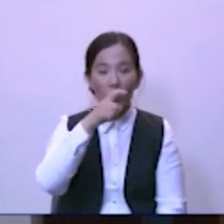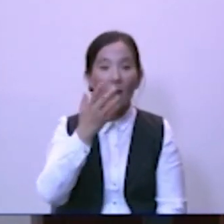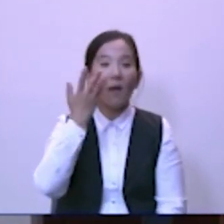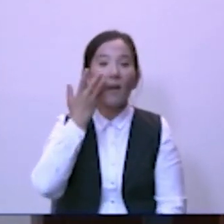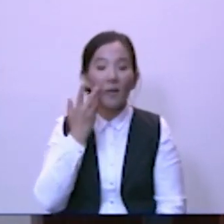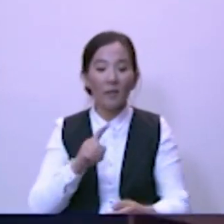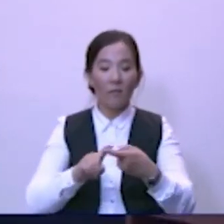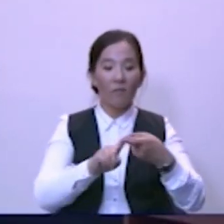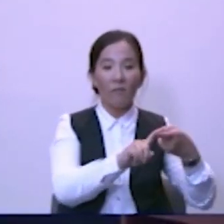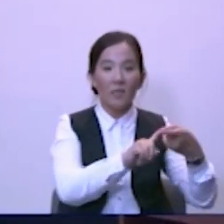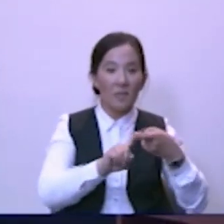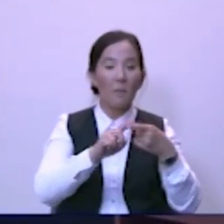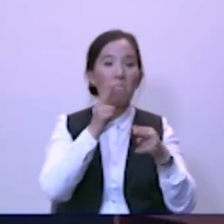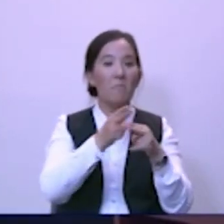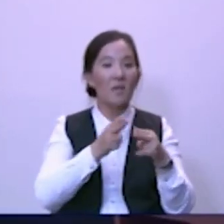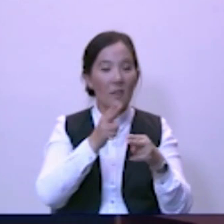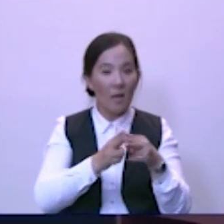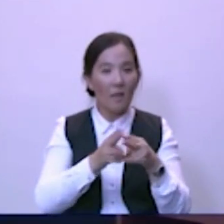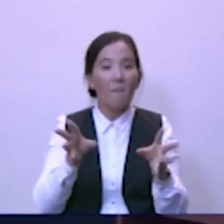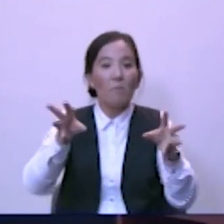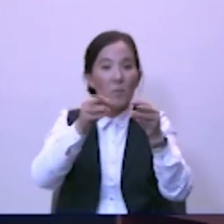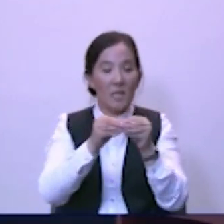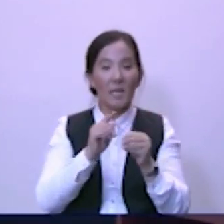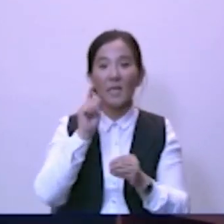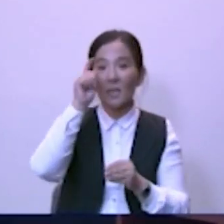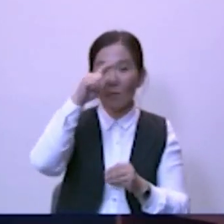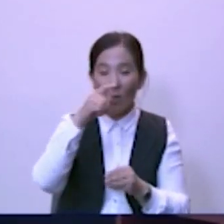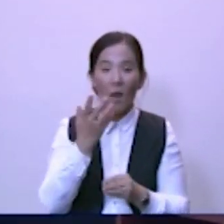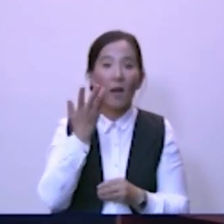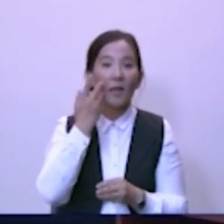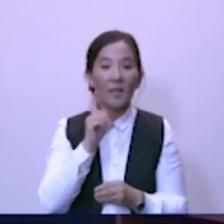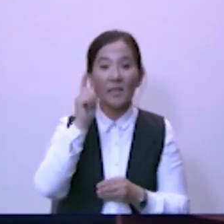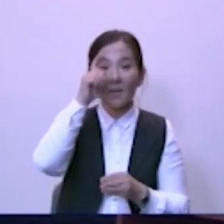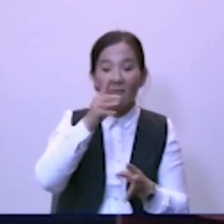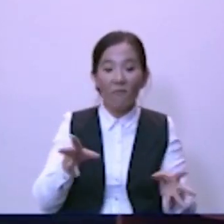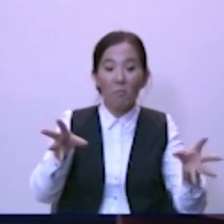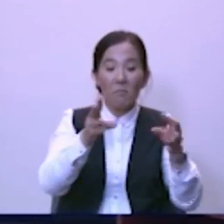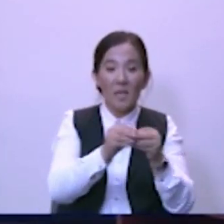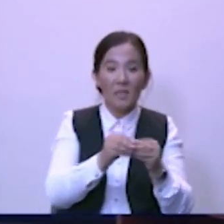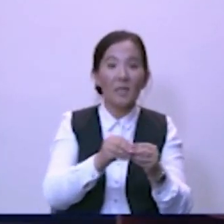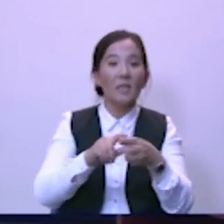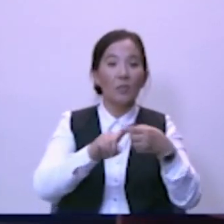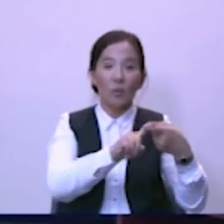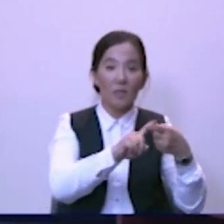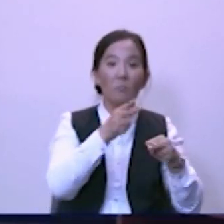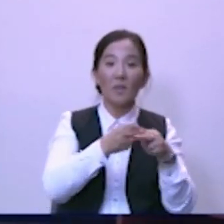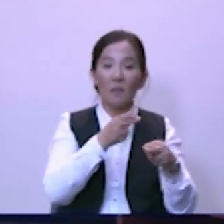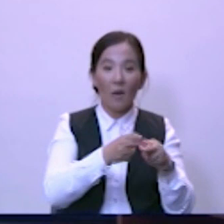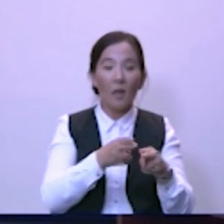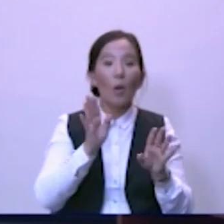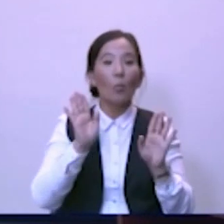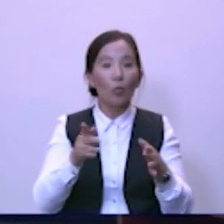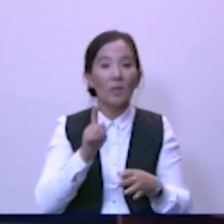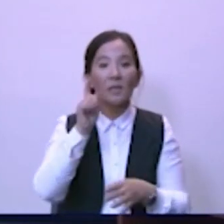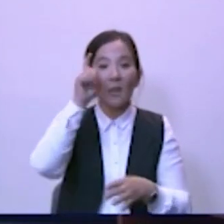металлов с кислотами когда кислота действует на металл у нас кислота выделяет